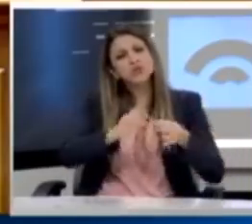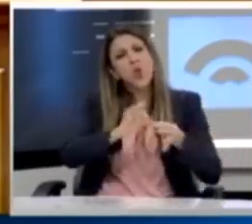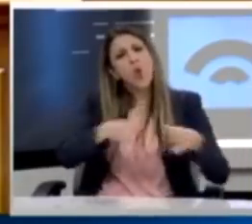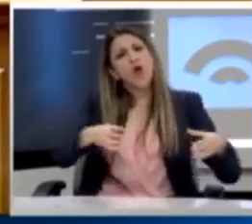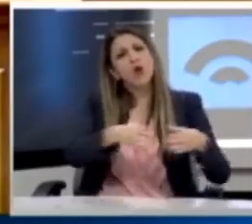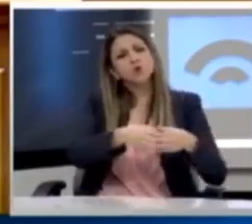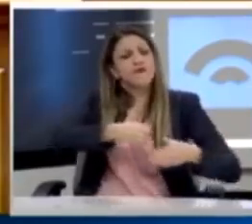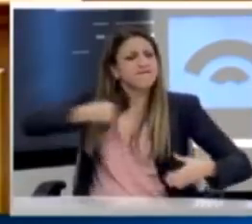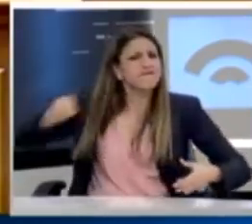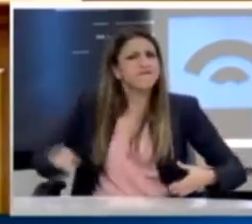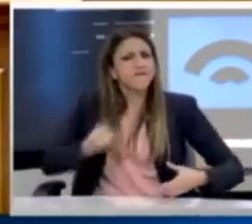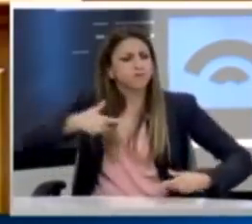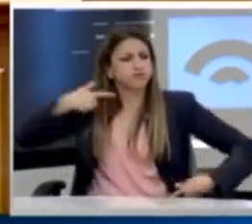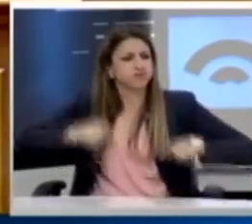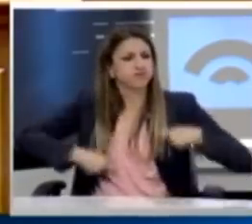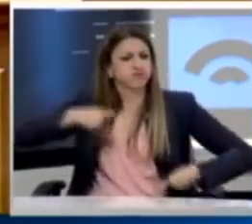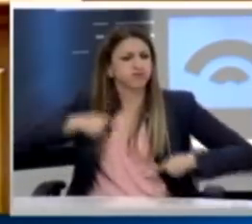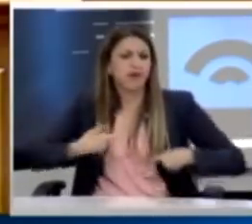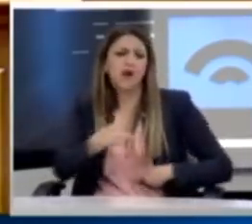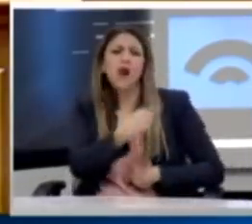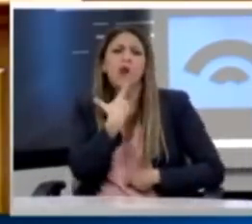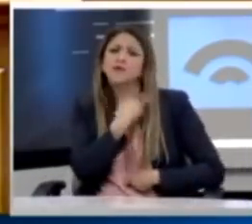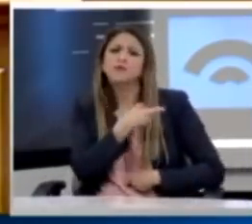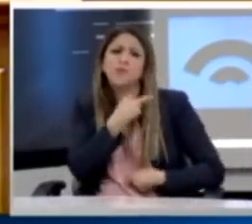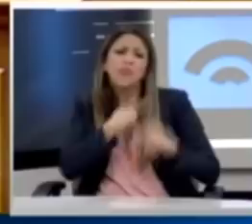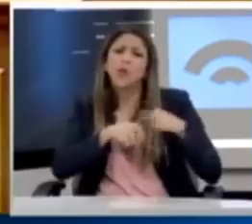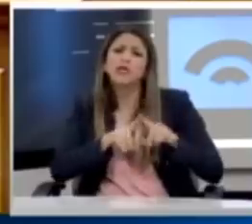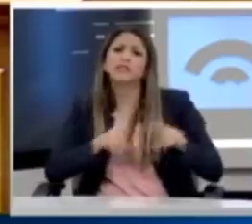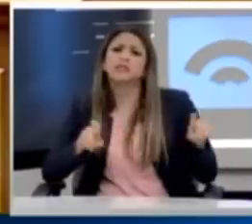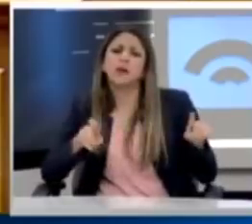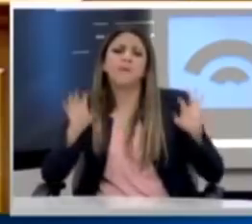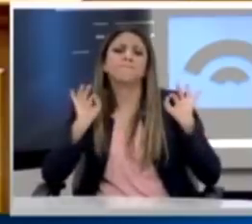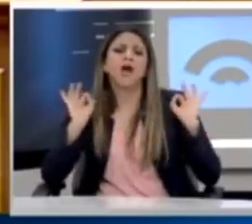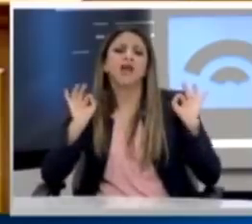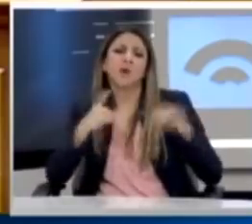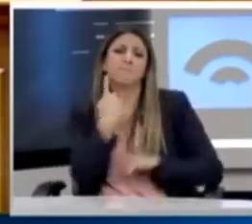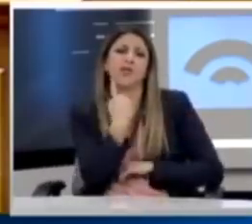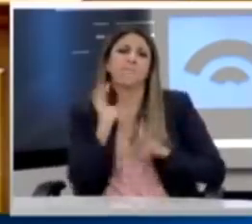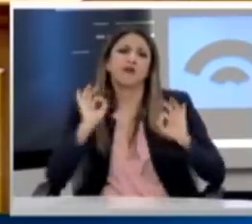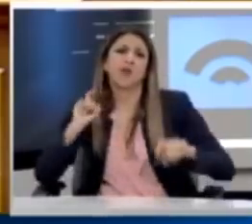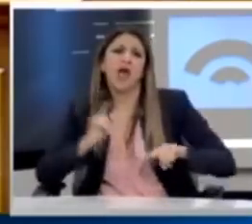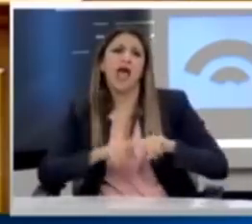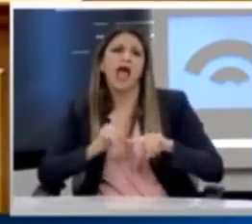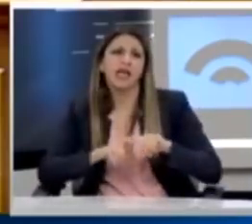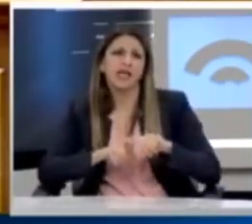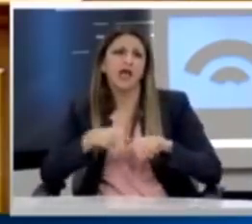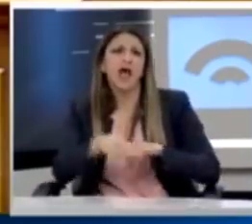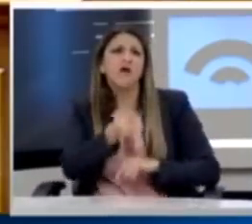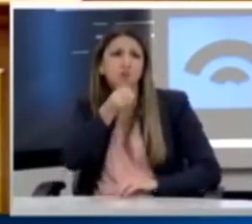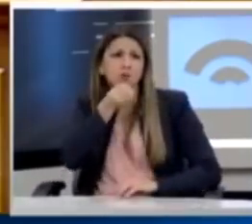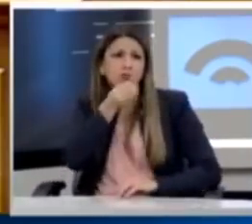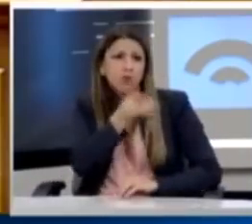αλυτρωτικές κορώνες με το εξίσου σήμερα ανιστόρητο «Η Μακεδονία είναι μία και ελληνική», υπονοώντας